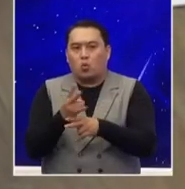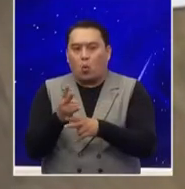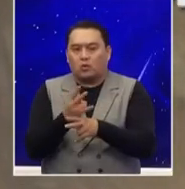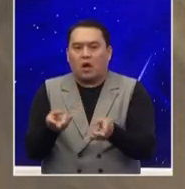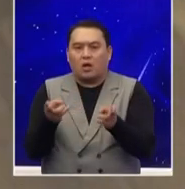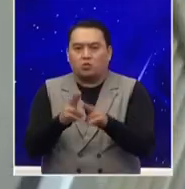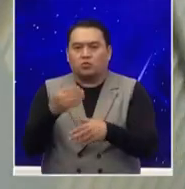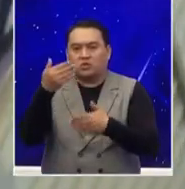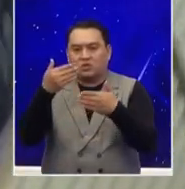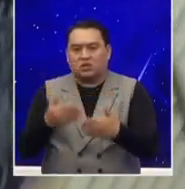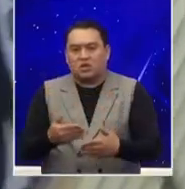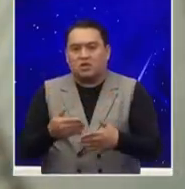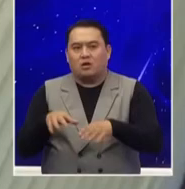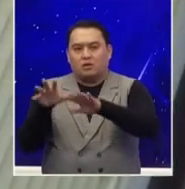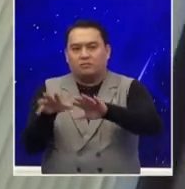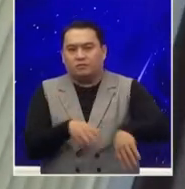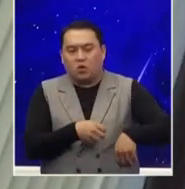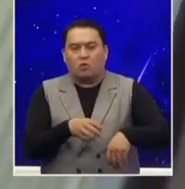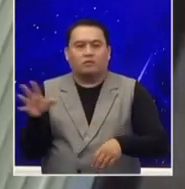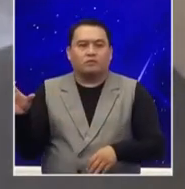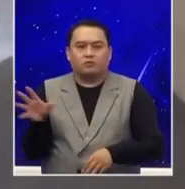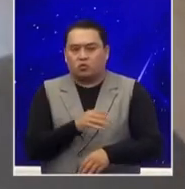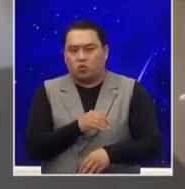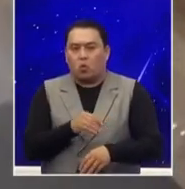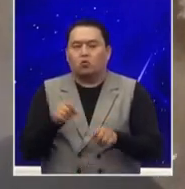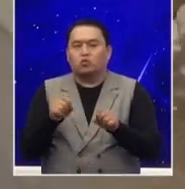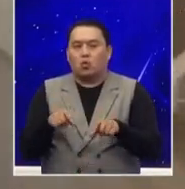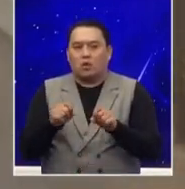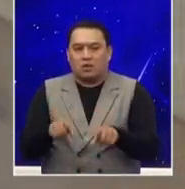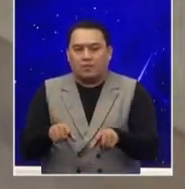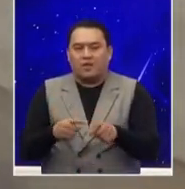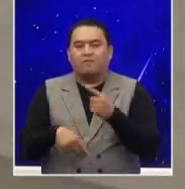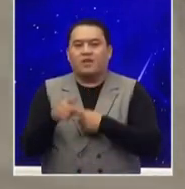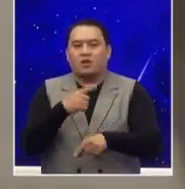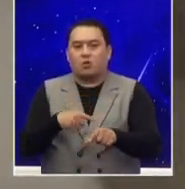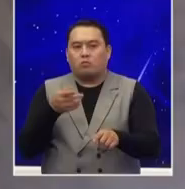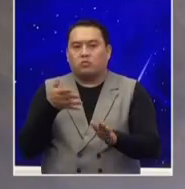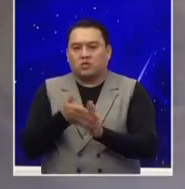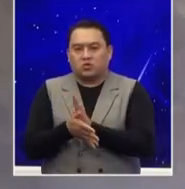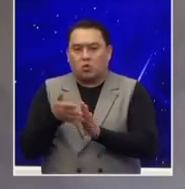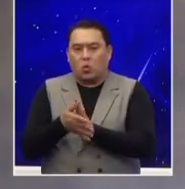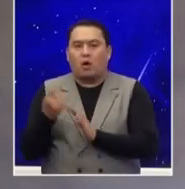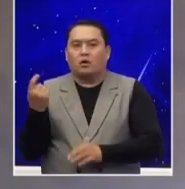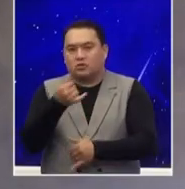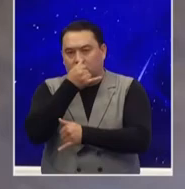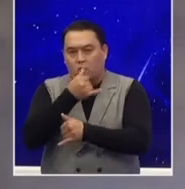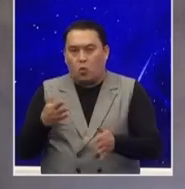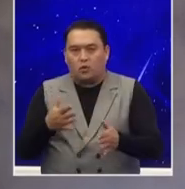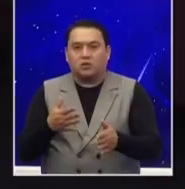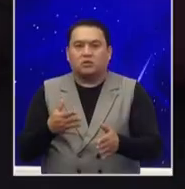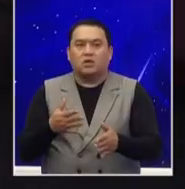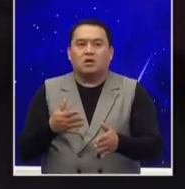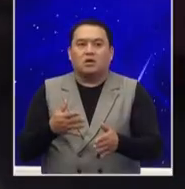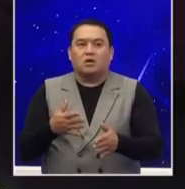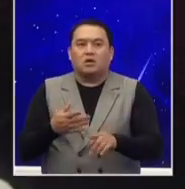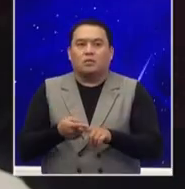оставшуюся стенку и вынес из салона почти все золото вернуть похищенное хозяевам не удастся изделия